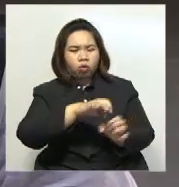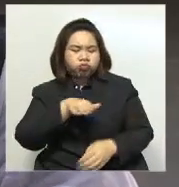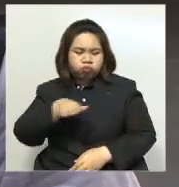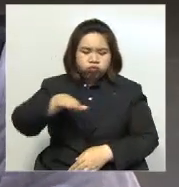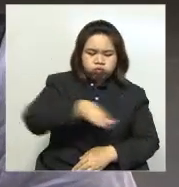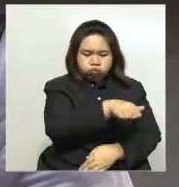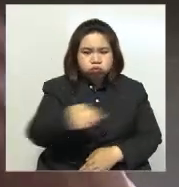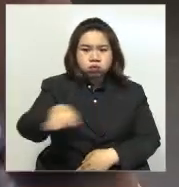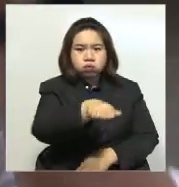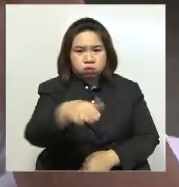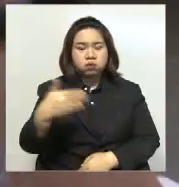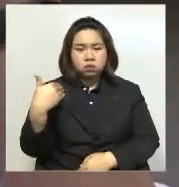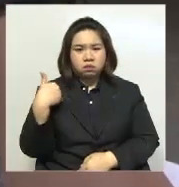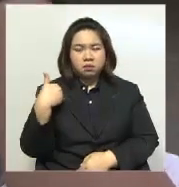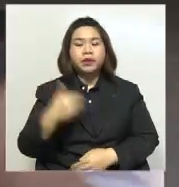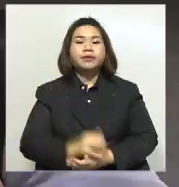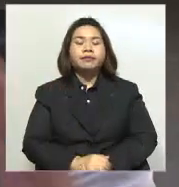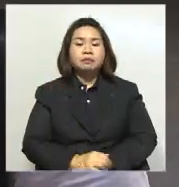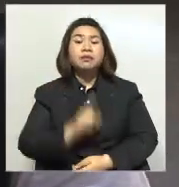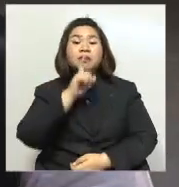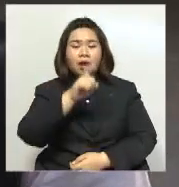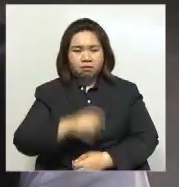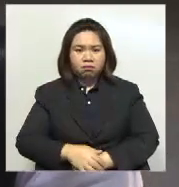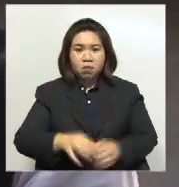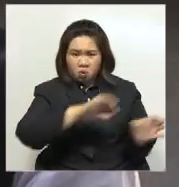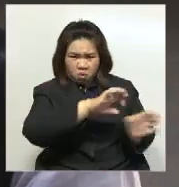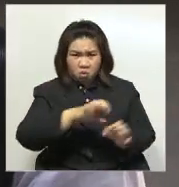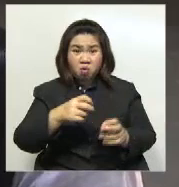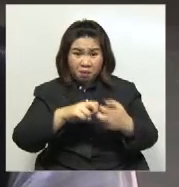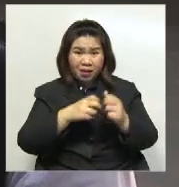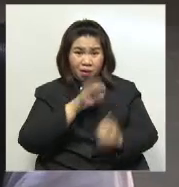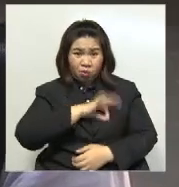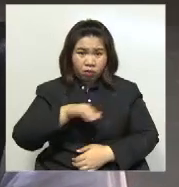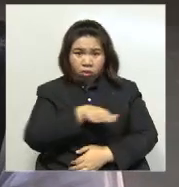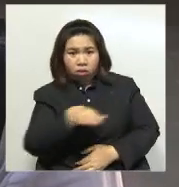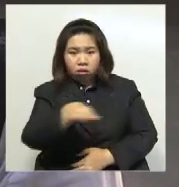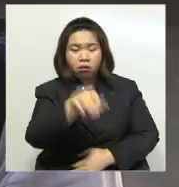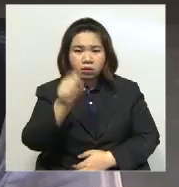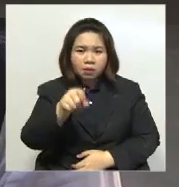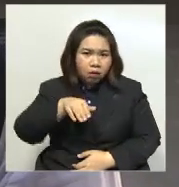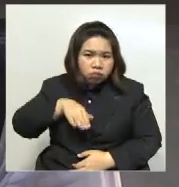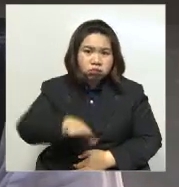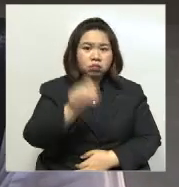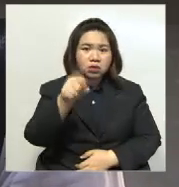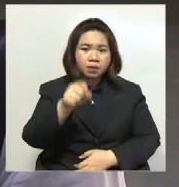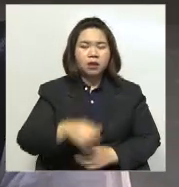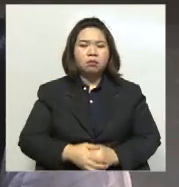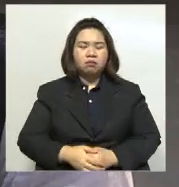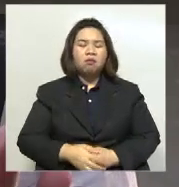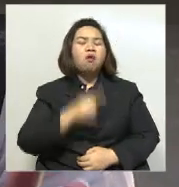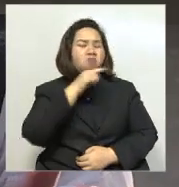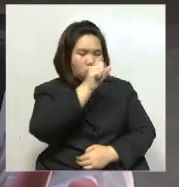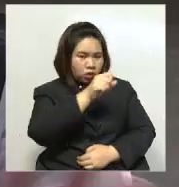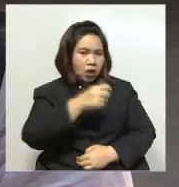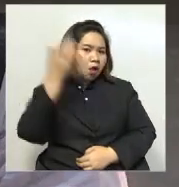ววุบวับวุบวับอะ เคยนั่งรถตู้มันดู ใช่บางทีบางคนก็ขับเร็วขับตอนแต่ก่อนเขาไม่ได้เป็นอะ